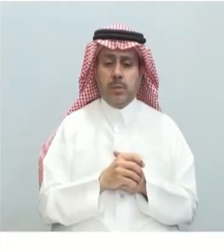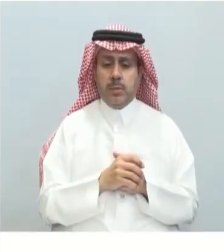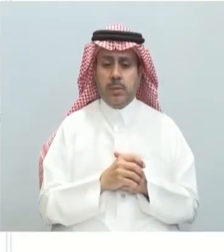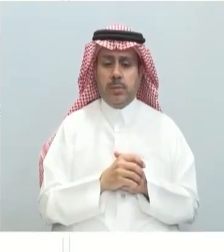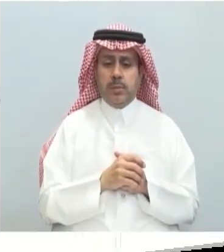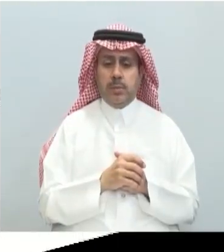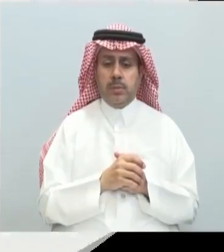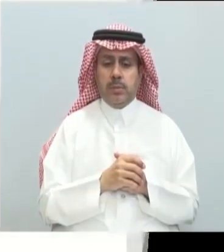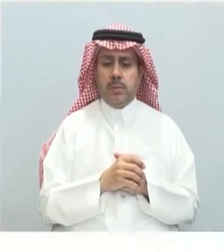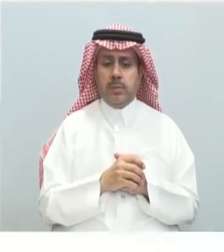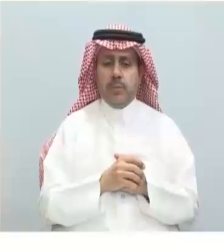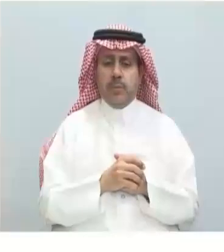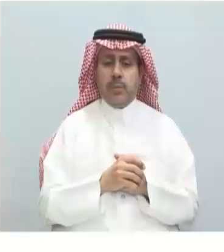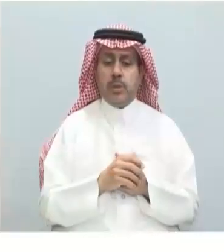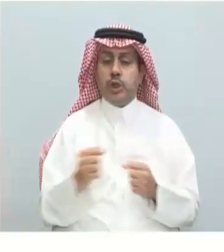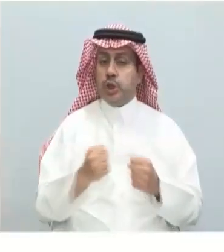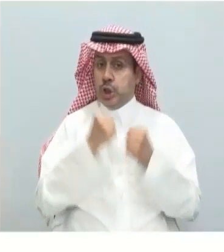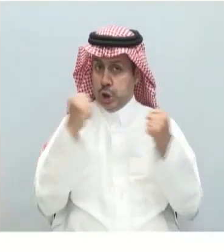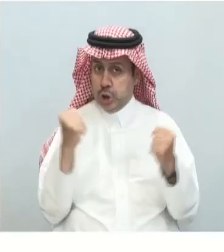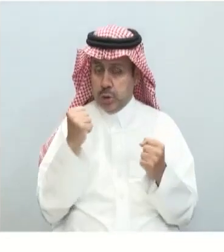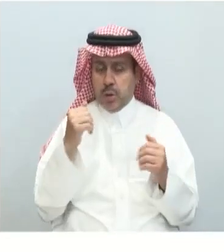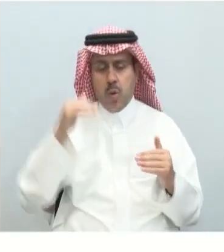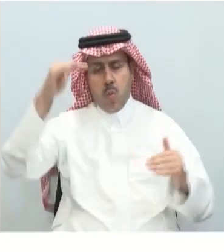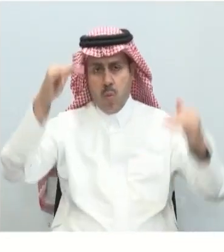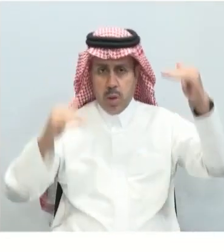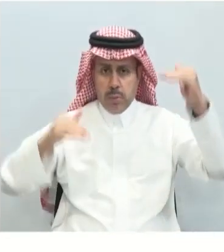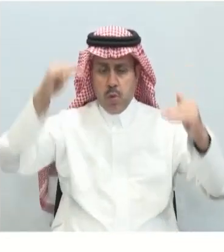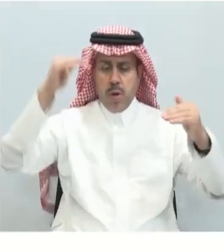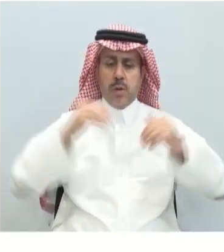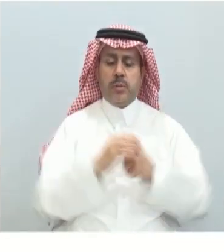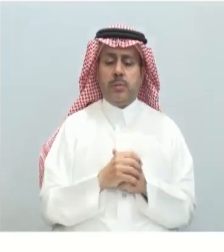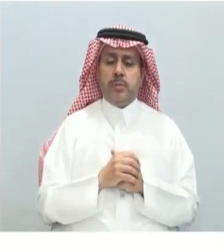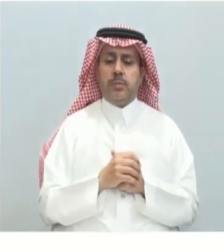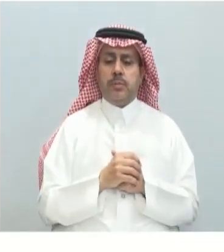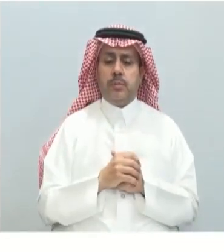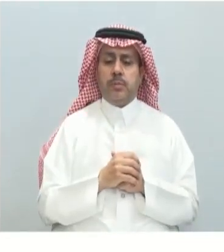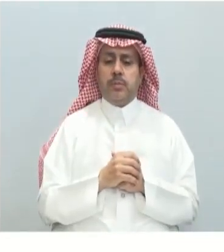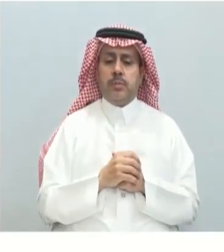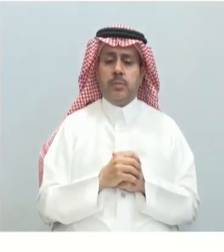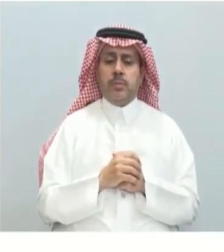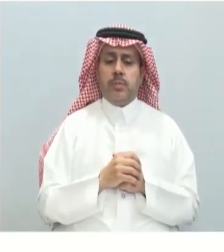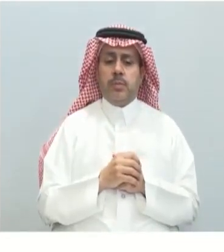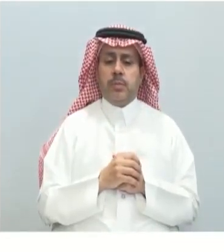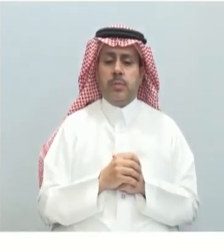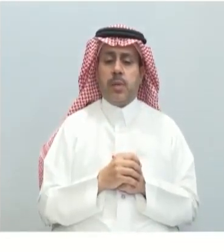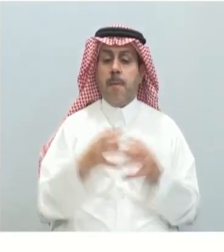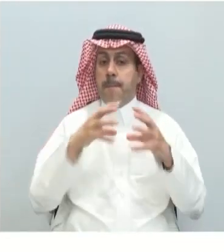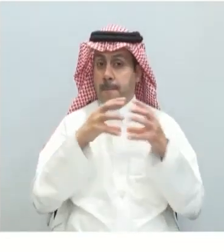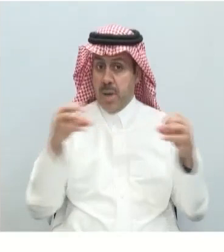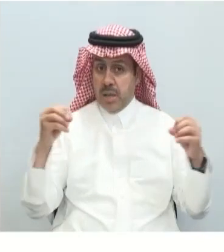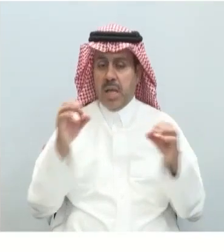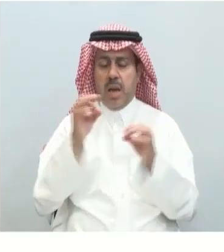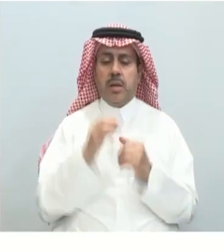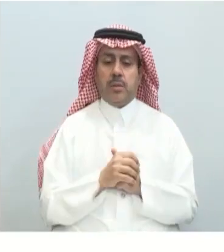وتعالى ايضا هنا ايها الطلاب والطالبات ناتي لهذا النشاط الذي يصب في معاني